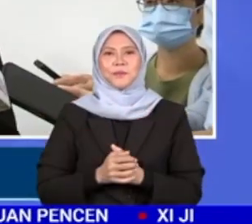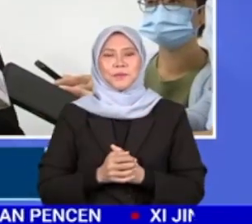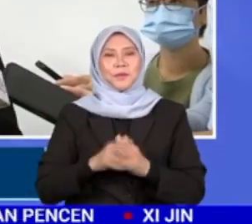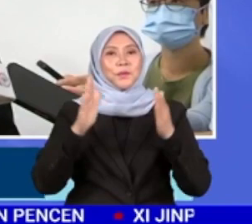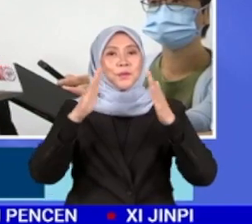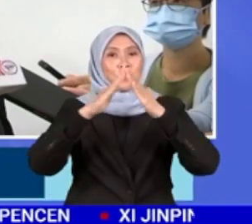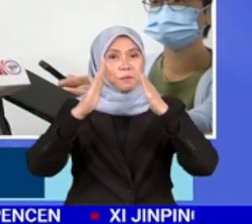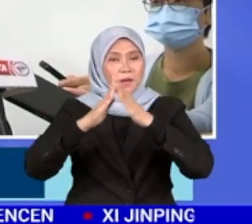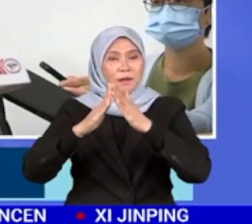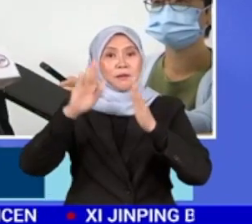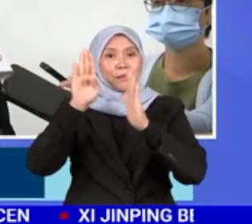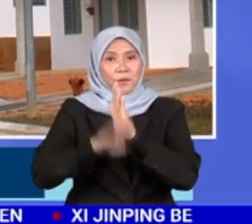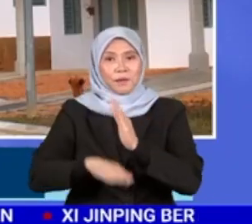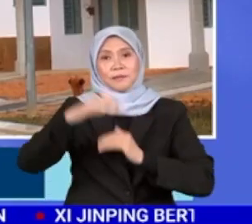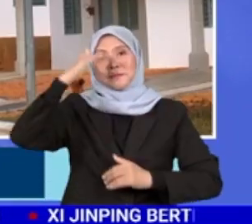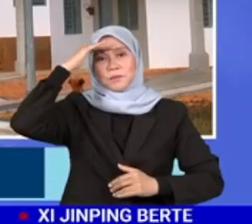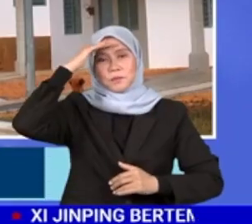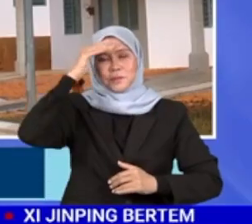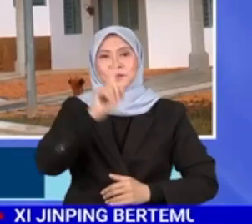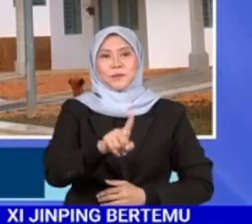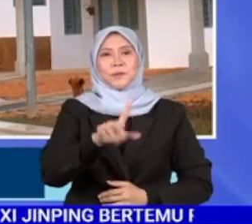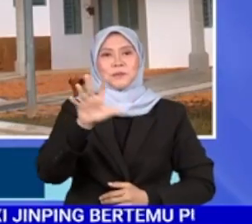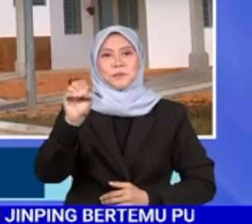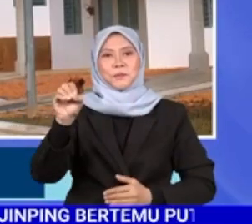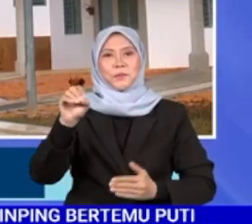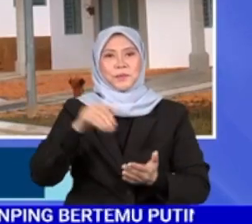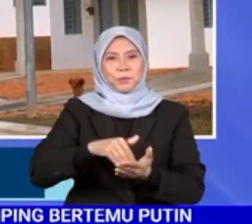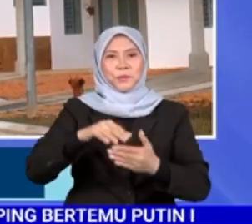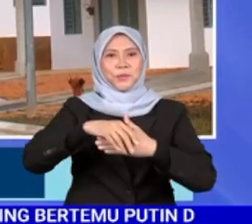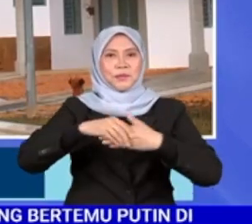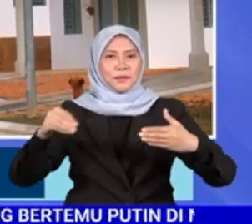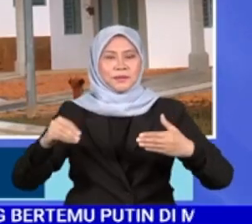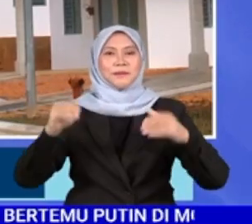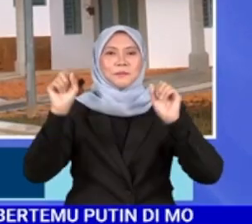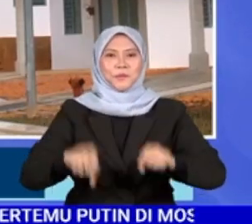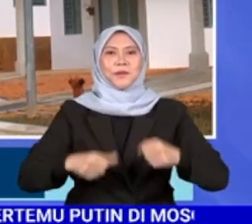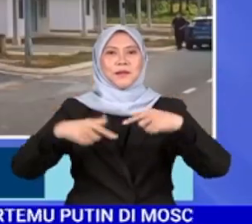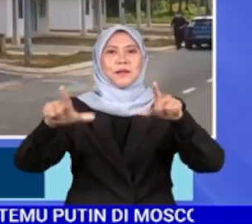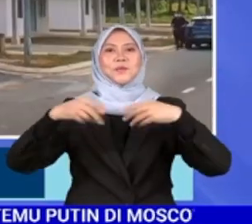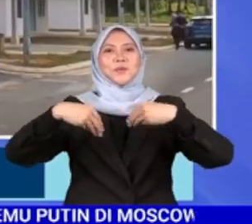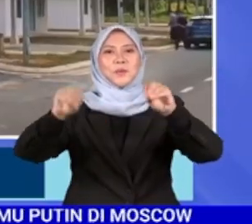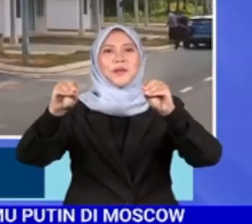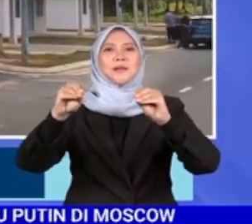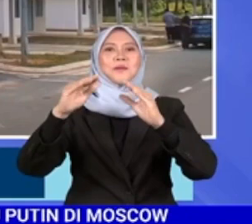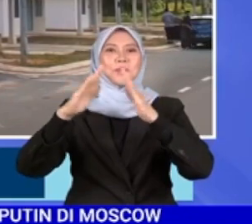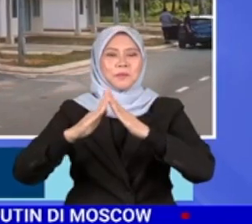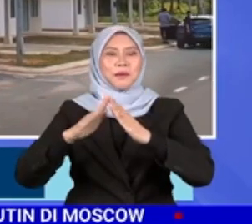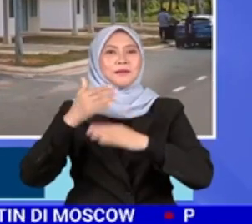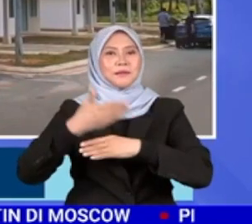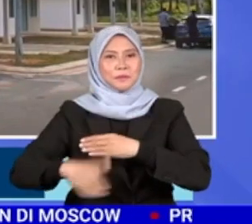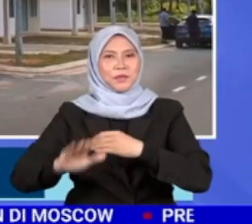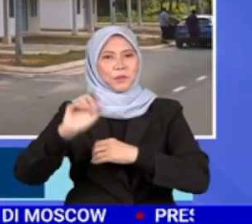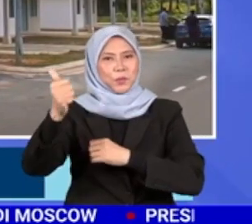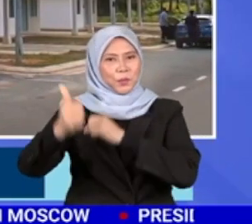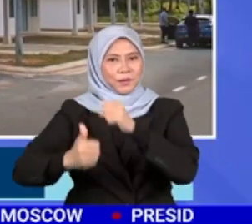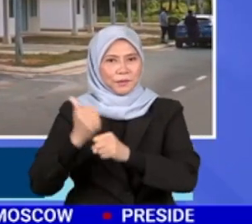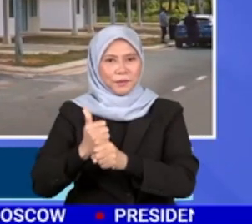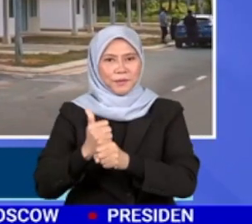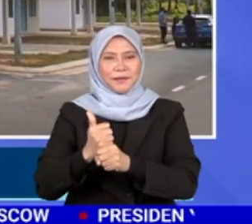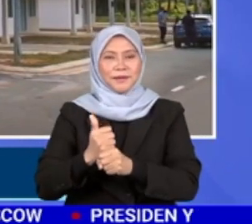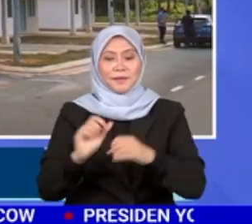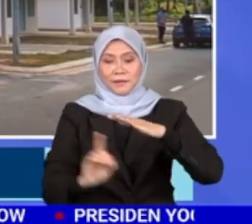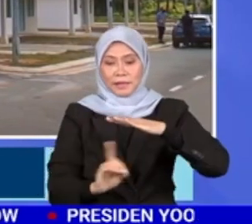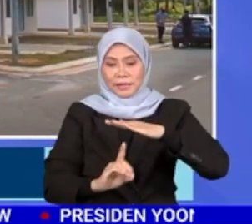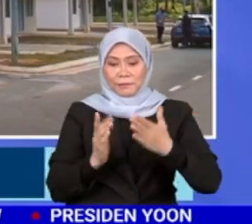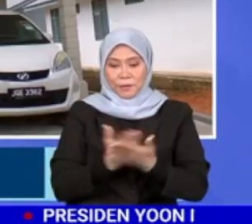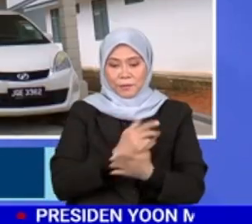rumah mampu milik Johor bernilai RM150 ke bawah hanya dibenar menjual semula rumah mereka selepas 10 tahun. Dasar